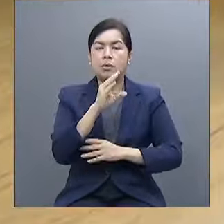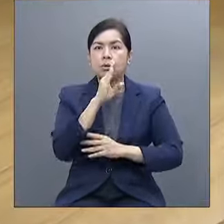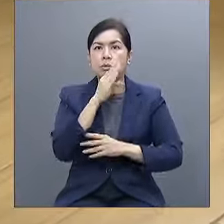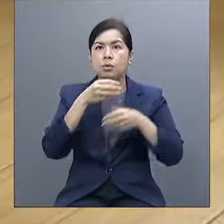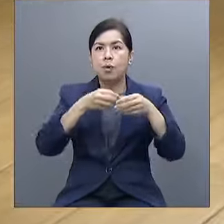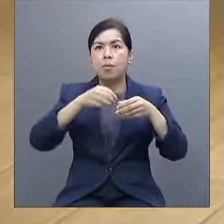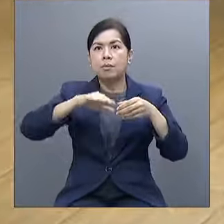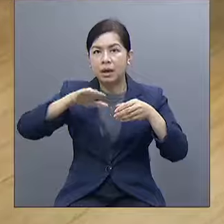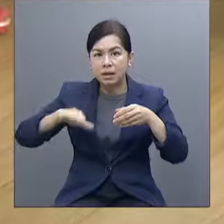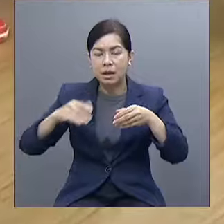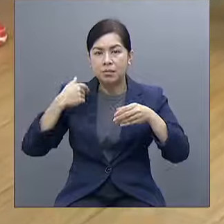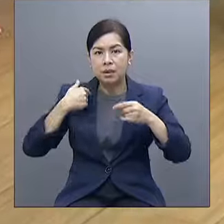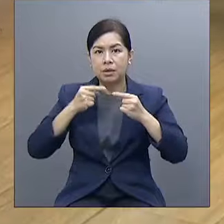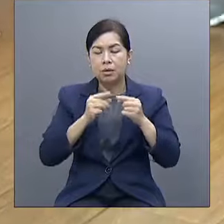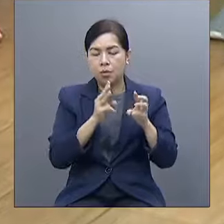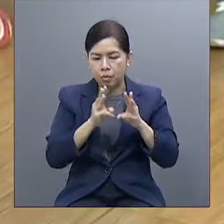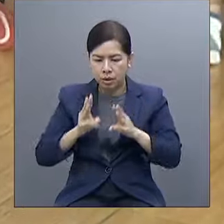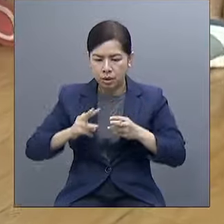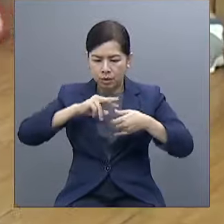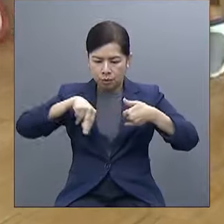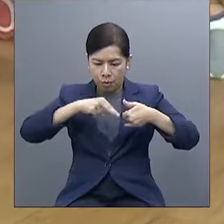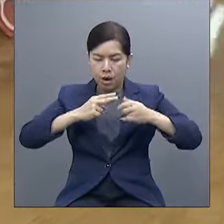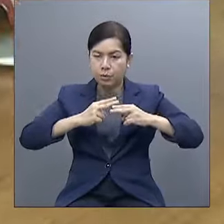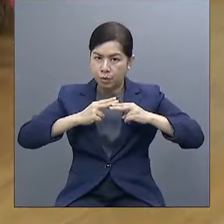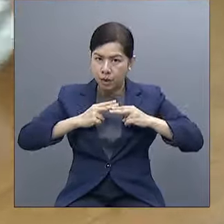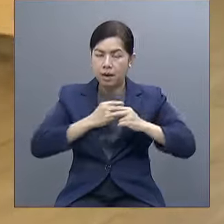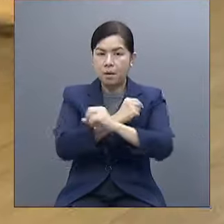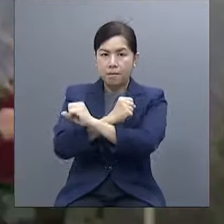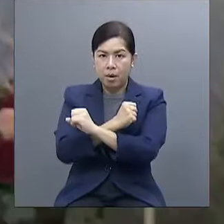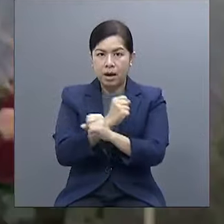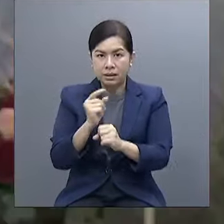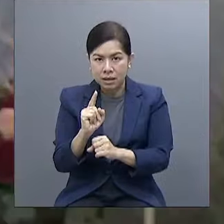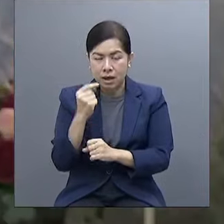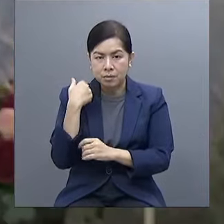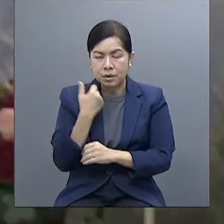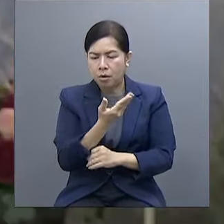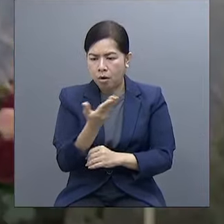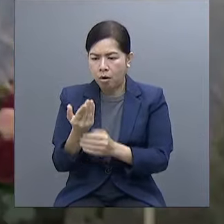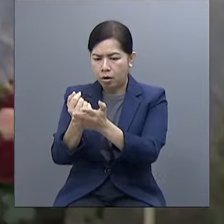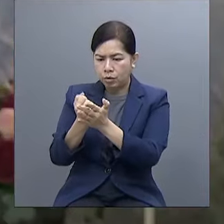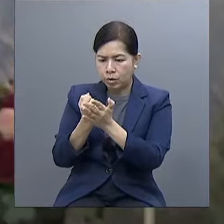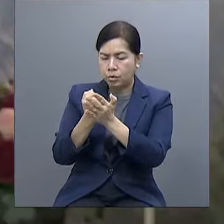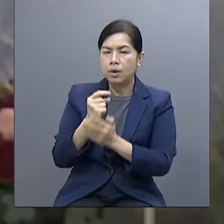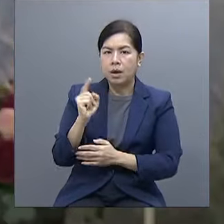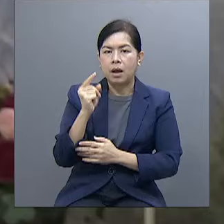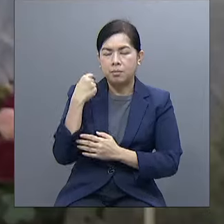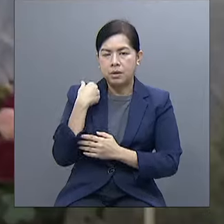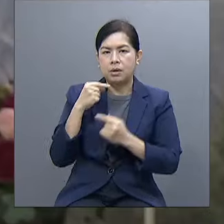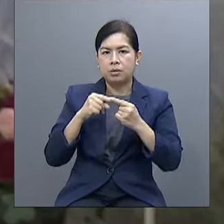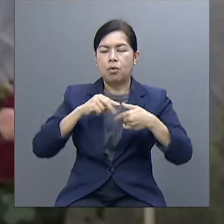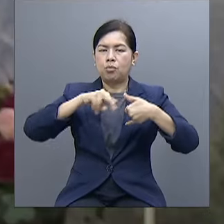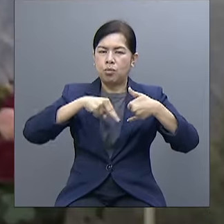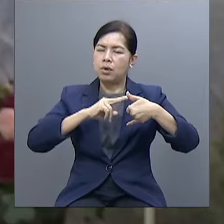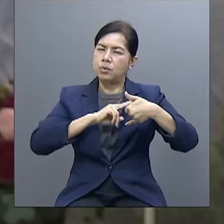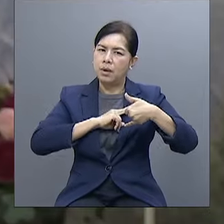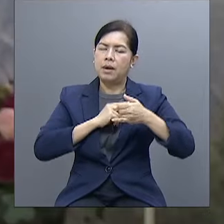ดูแลตัวเองยังไงให้ปลอดภัยเขาจะอยู่ส่วนไหนเขาจะขอความช่วยเหลือจากใครแล้วก็ระมัดระวังตัวยังไงซึ่งพอเด็